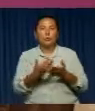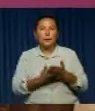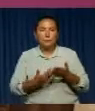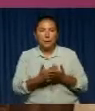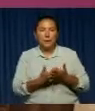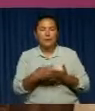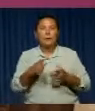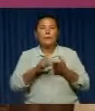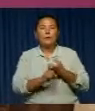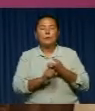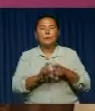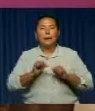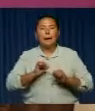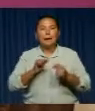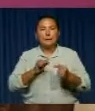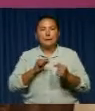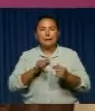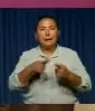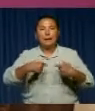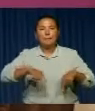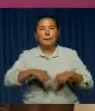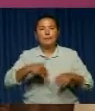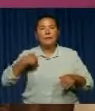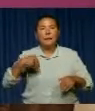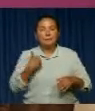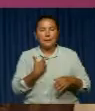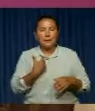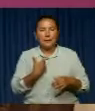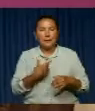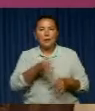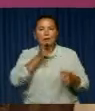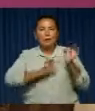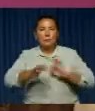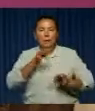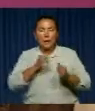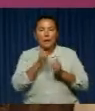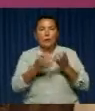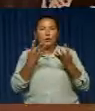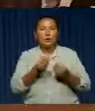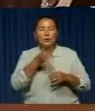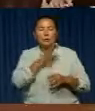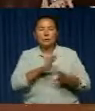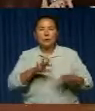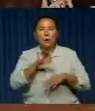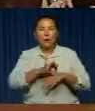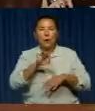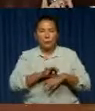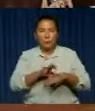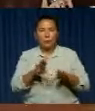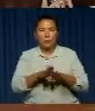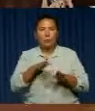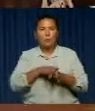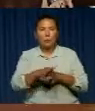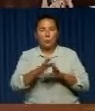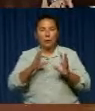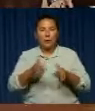ба, вирусқа қарсы әртүрлі компаниялардың витаминдерін тұтынып жатырмыз. Тіптен соны ішпесек, ауырып қалатындай бүкіл ел